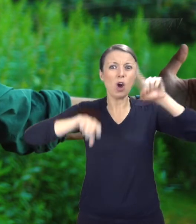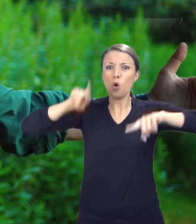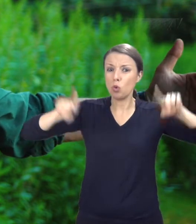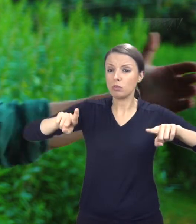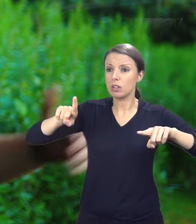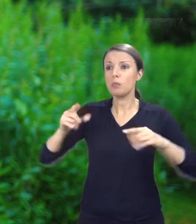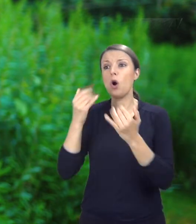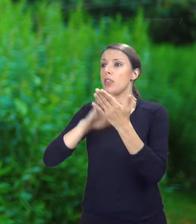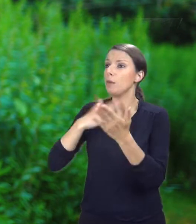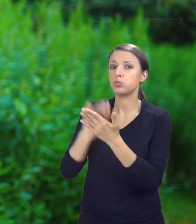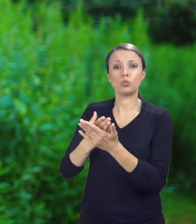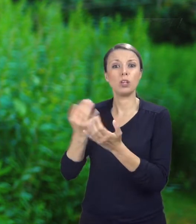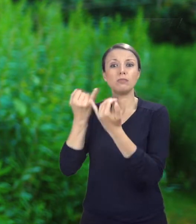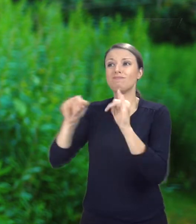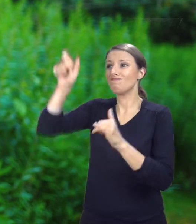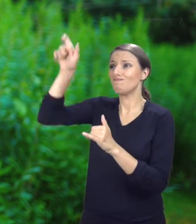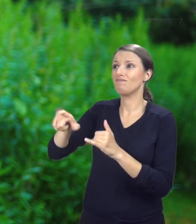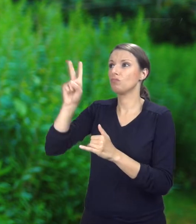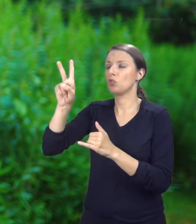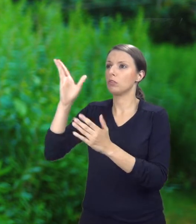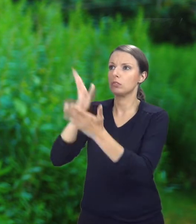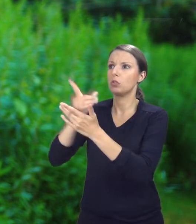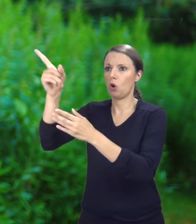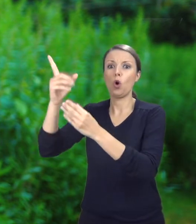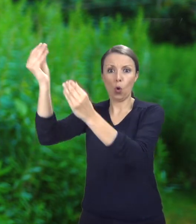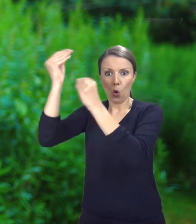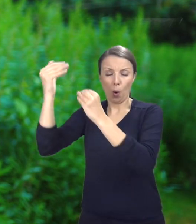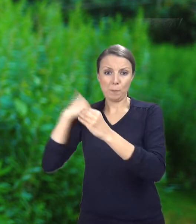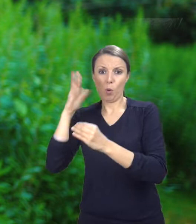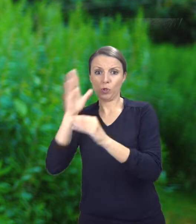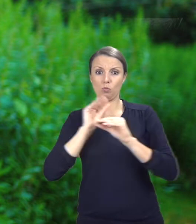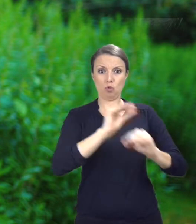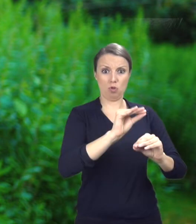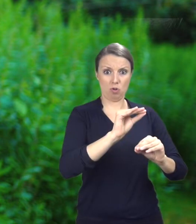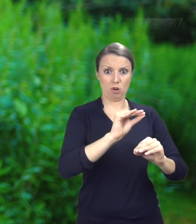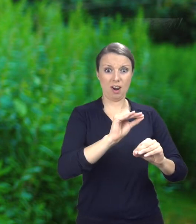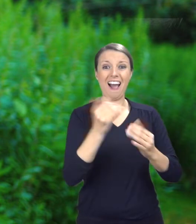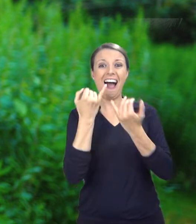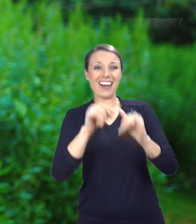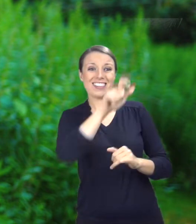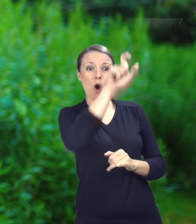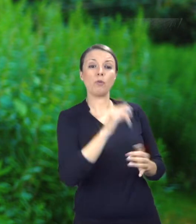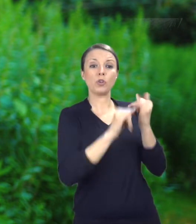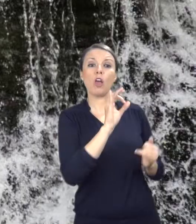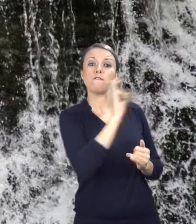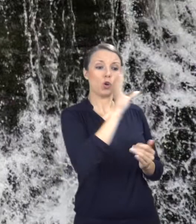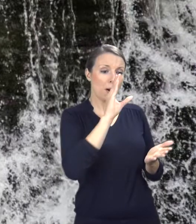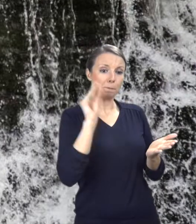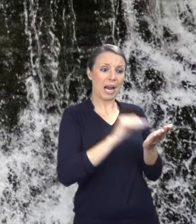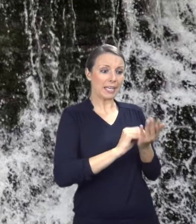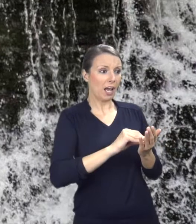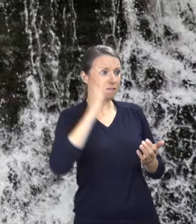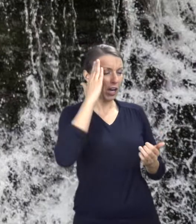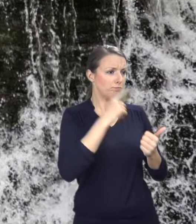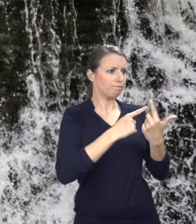powinno się uczyć innych, zupełnie czym innym jest, jeżeli ten instruktor jest człowiekiem, który to doświadczenie wyciągnął z praktyki. I właśnie